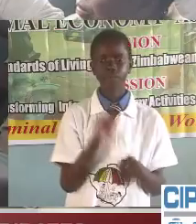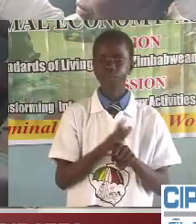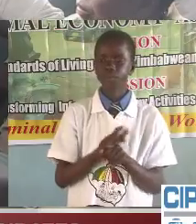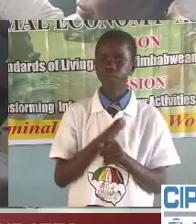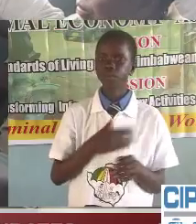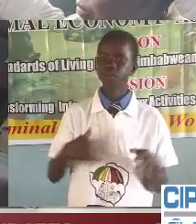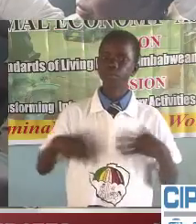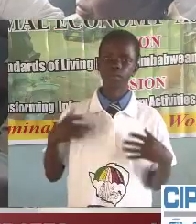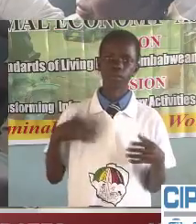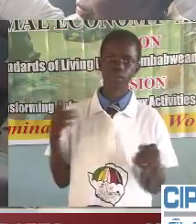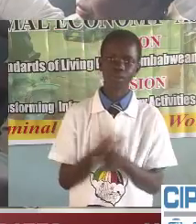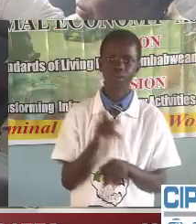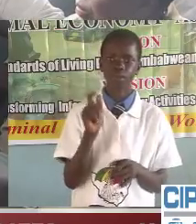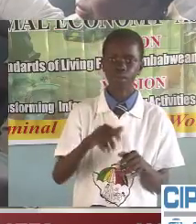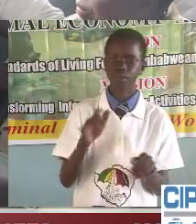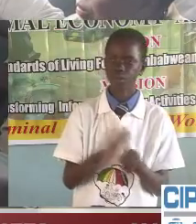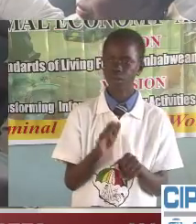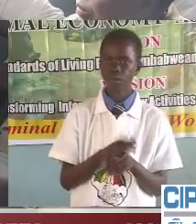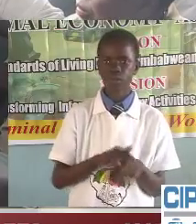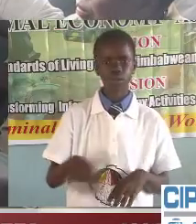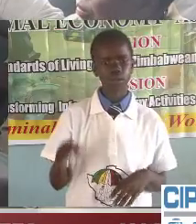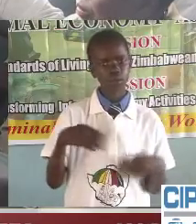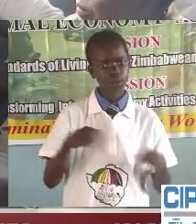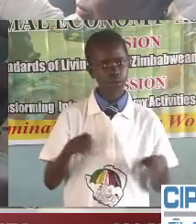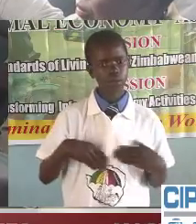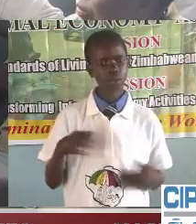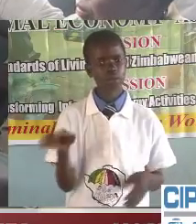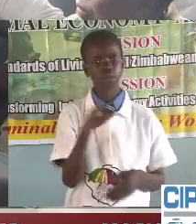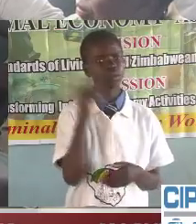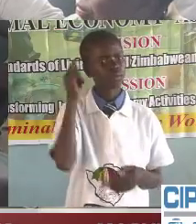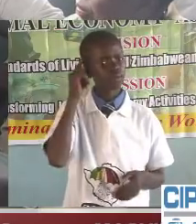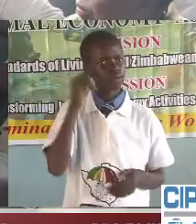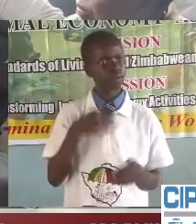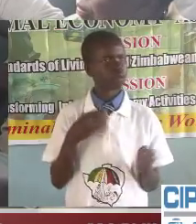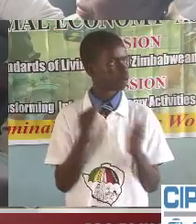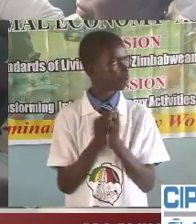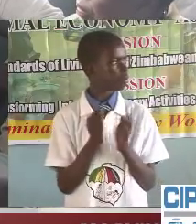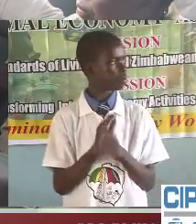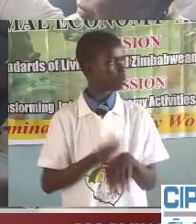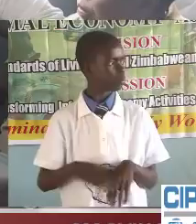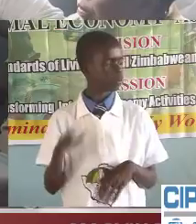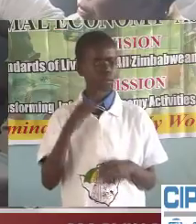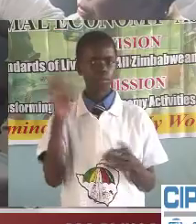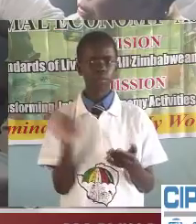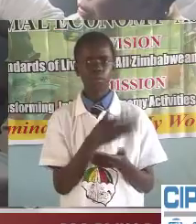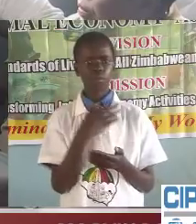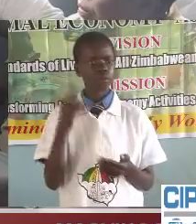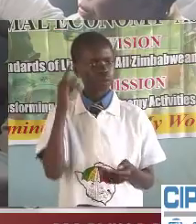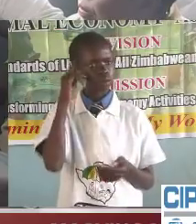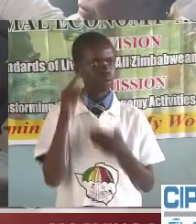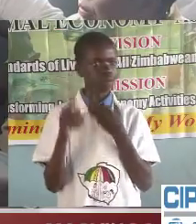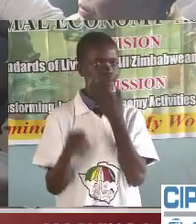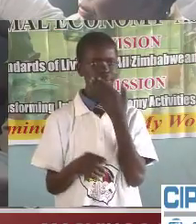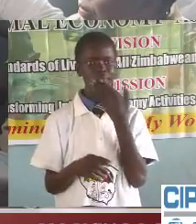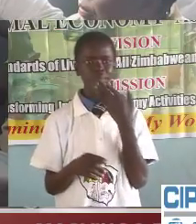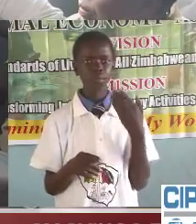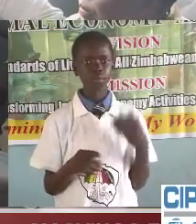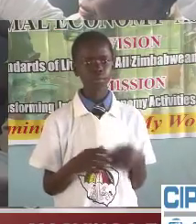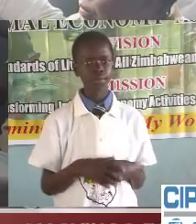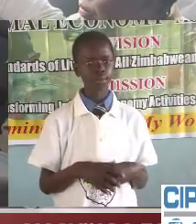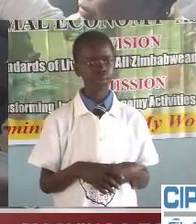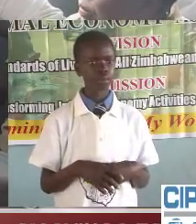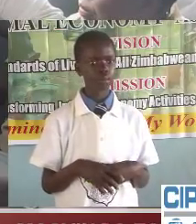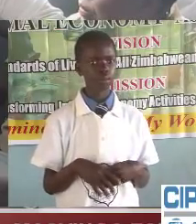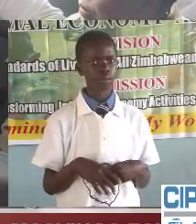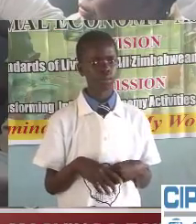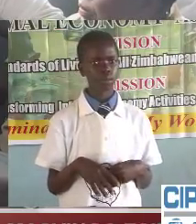kuitwa policy iyoyo. Ndakaifunga kuti kuda muchaimba izvozvo handina kunzwa muchizvimba. Saka kureva kuti zobarikana mangosvika